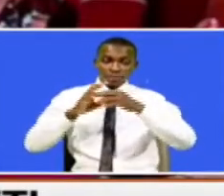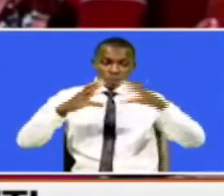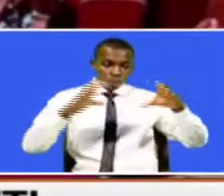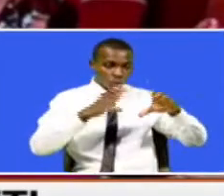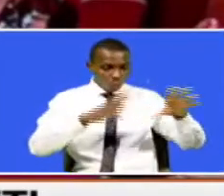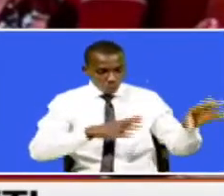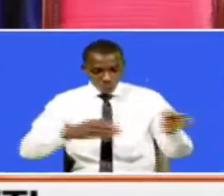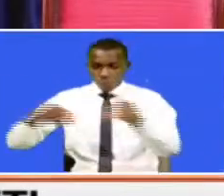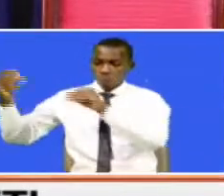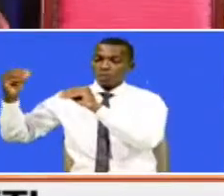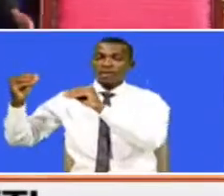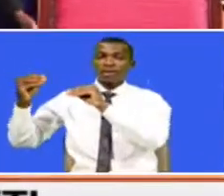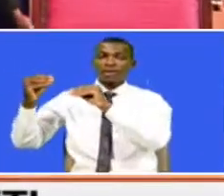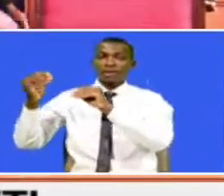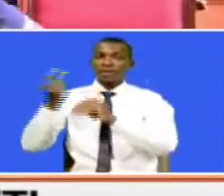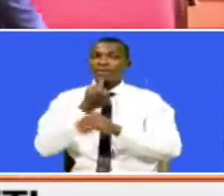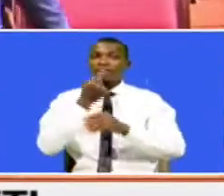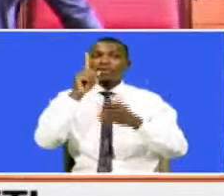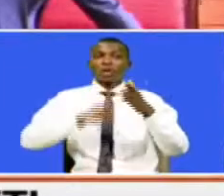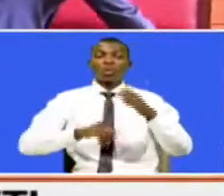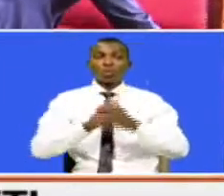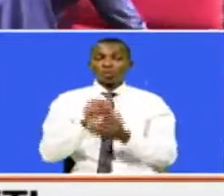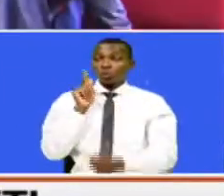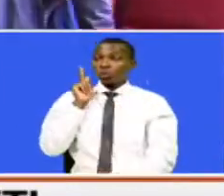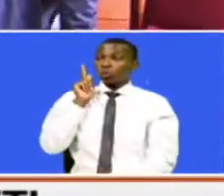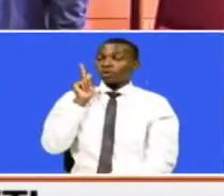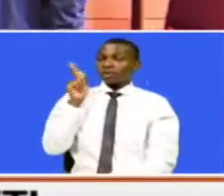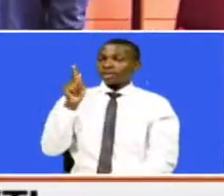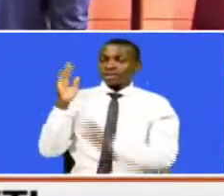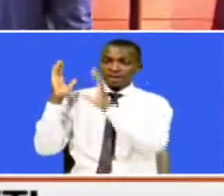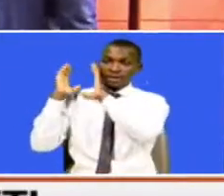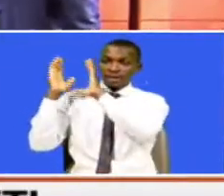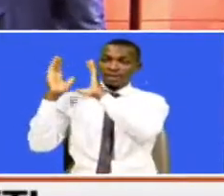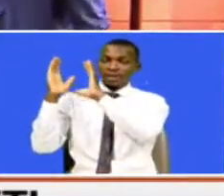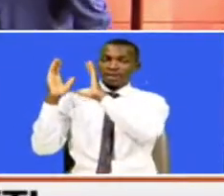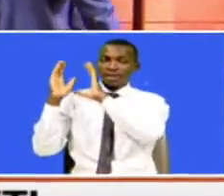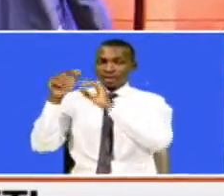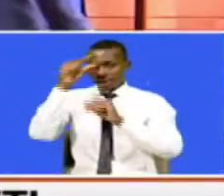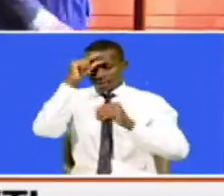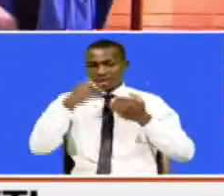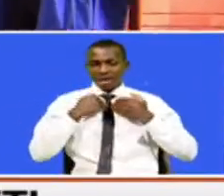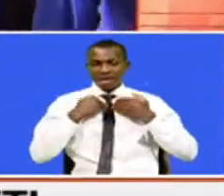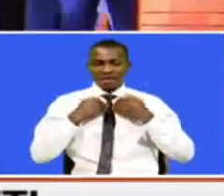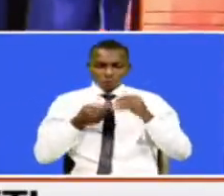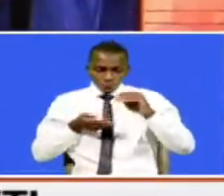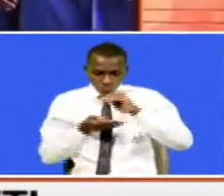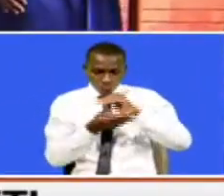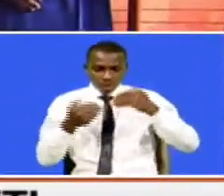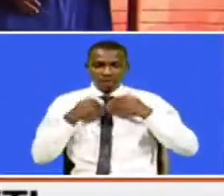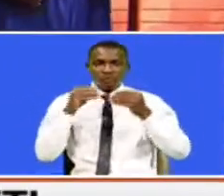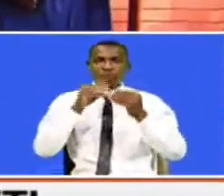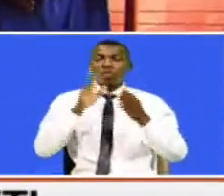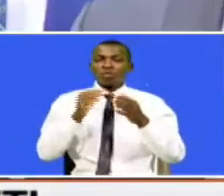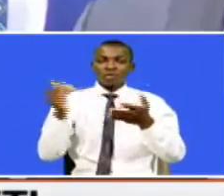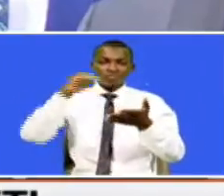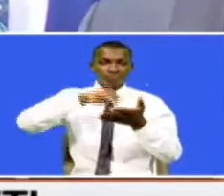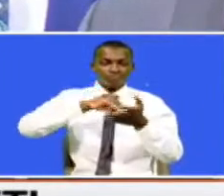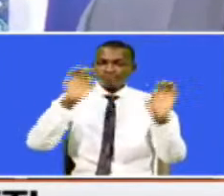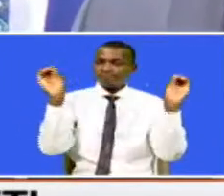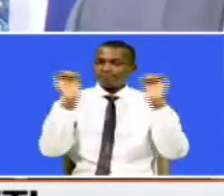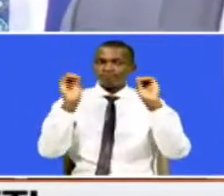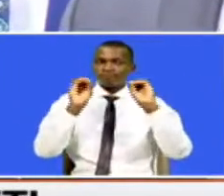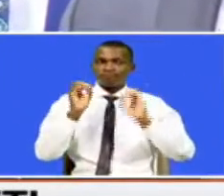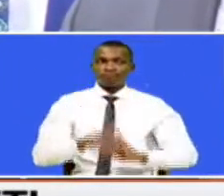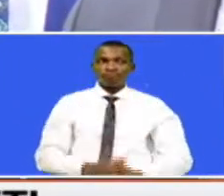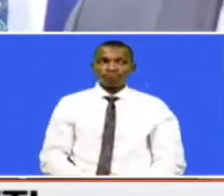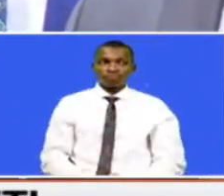kwa hamaki, wakidai kuwa Kingi alikuwa na rekodi ya ufisadi na kwa hivyo hakufaa kuwa kwenye orodha ya wagombea wa uspika. At this